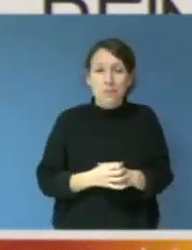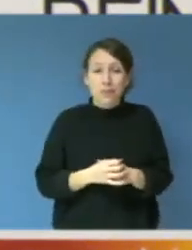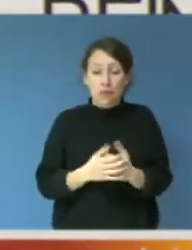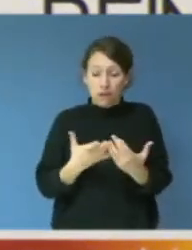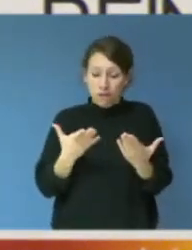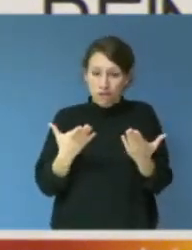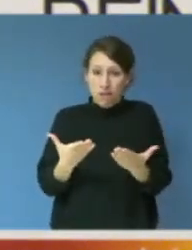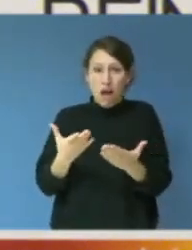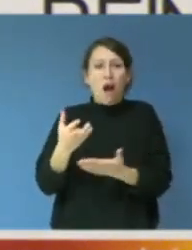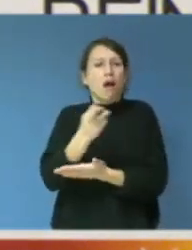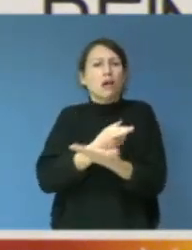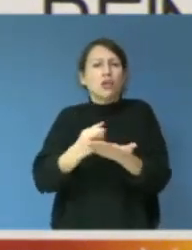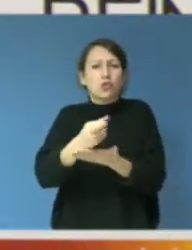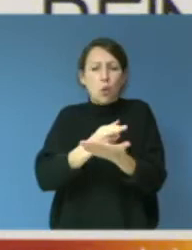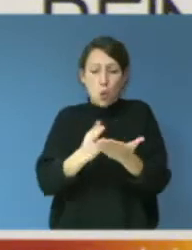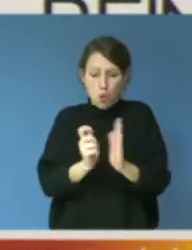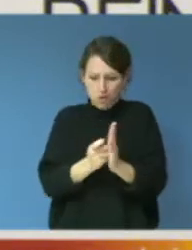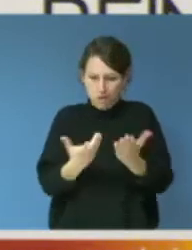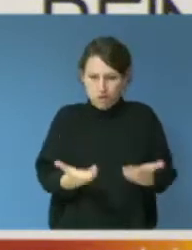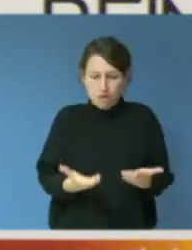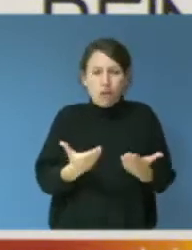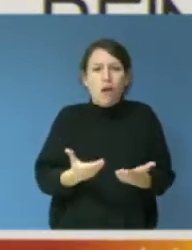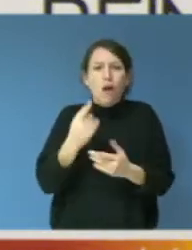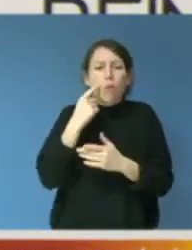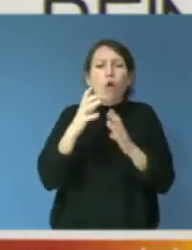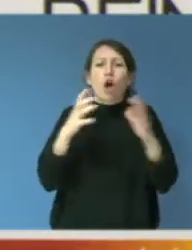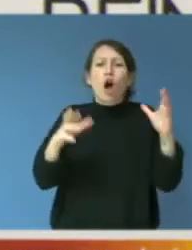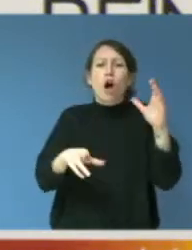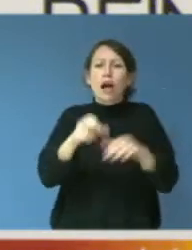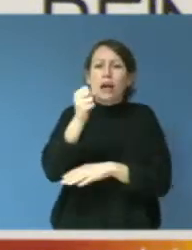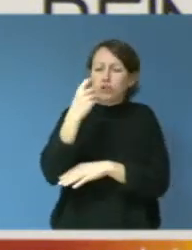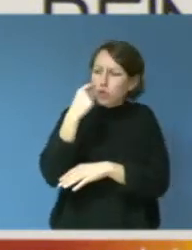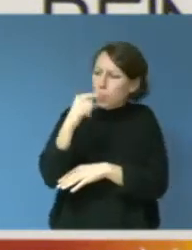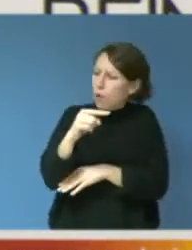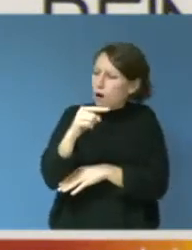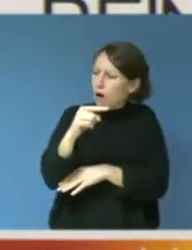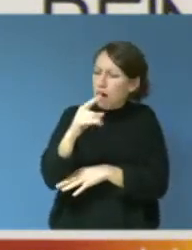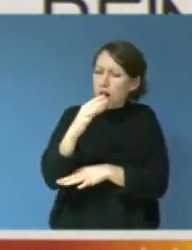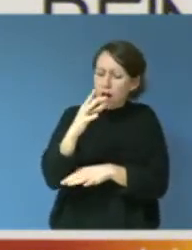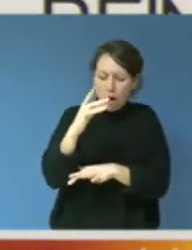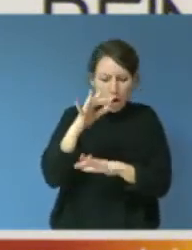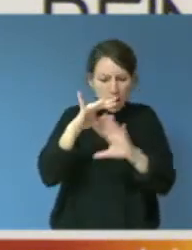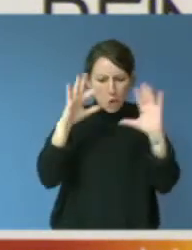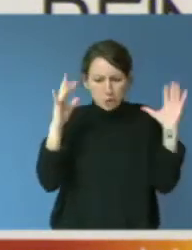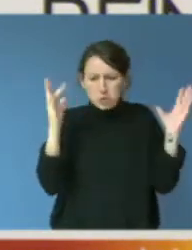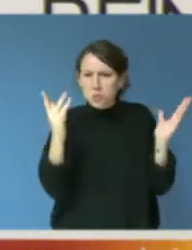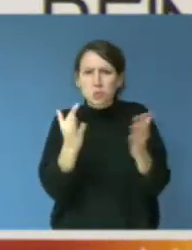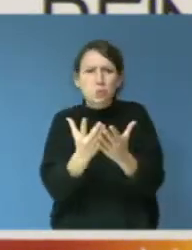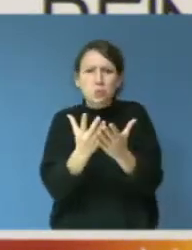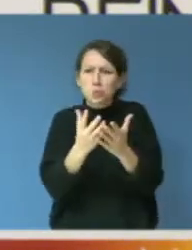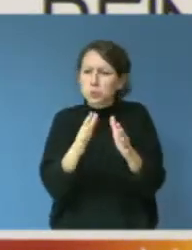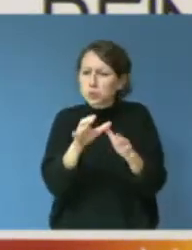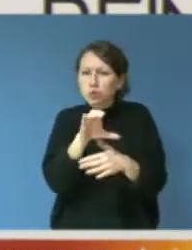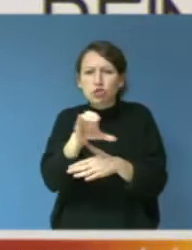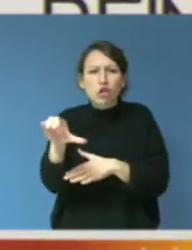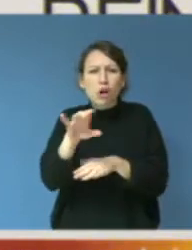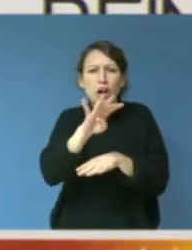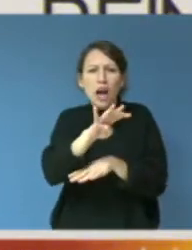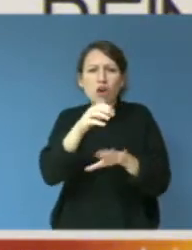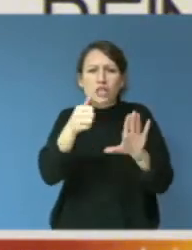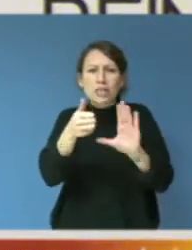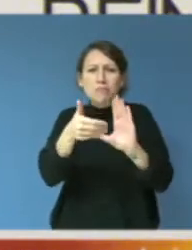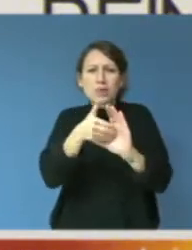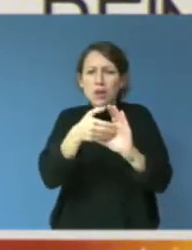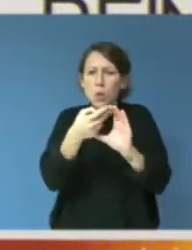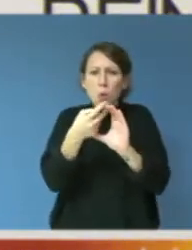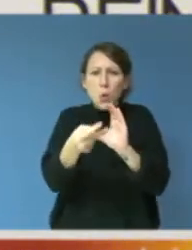près, pour le Grand Reims, je crois qu'on a consacré en tout et pour tout 146 000 €, je voudrais